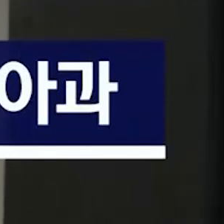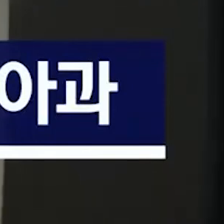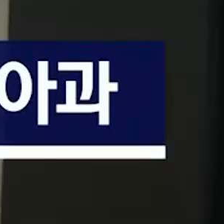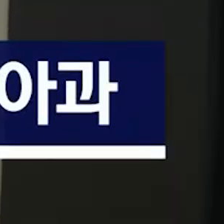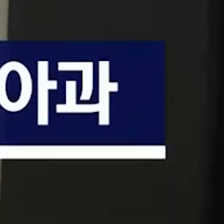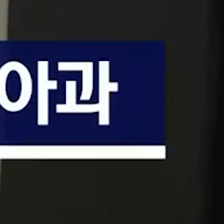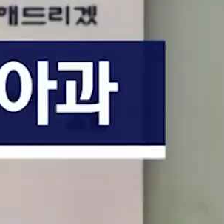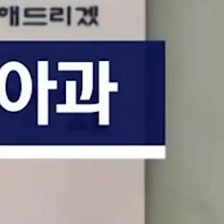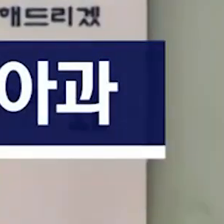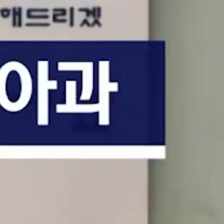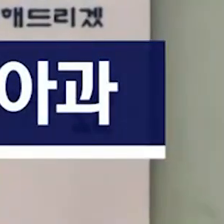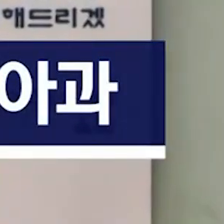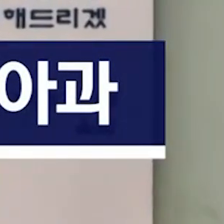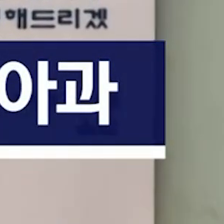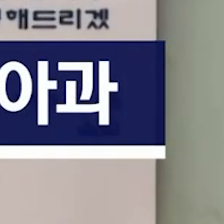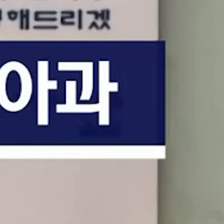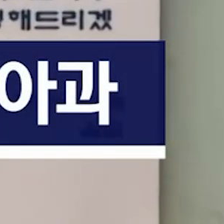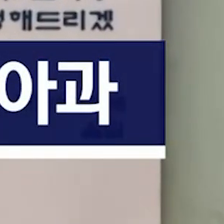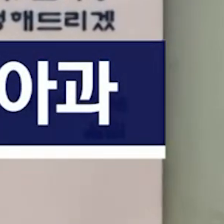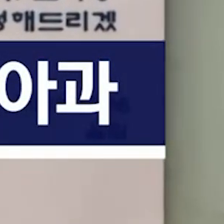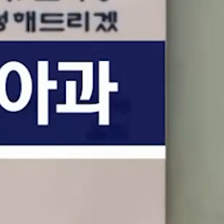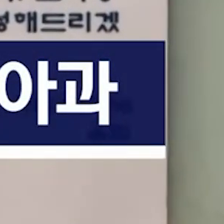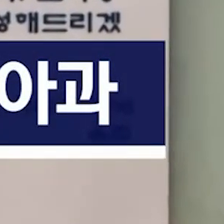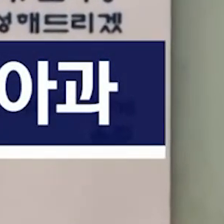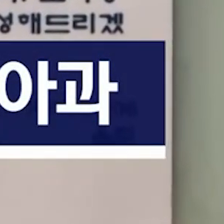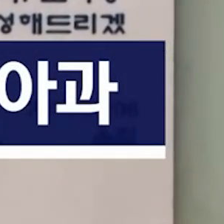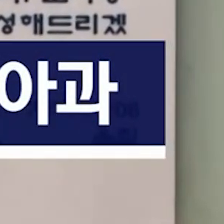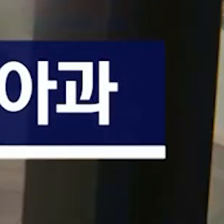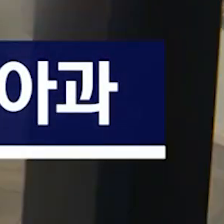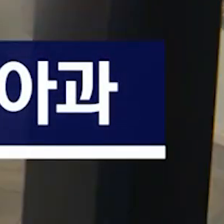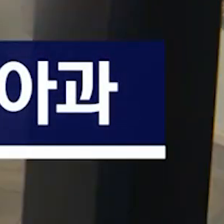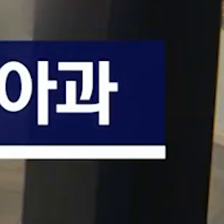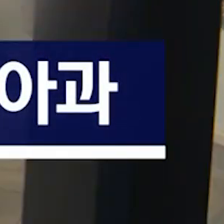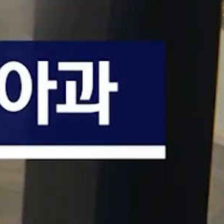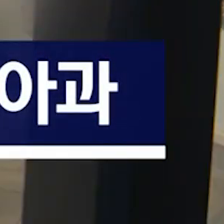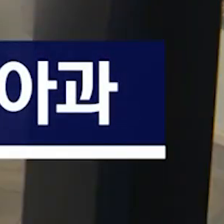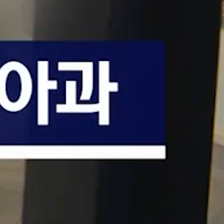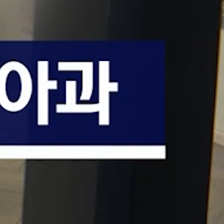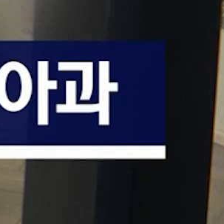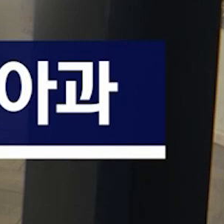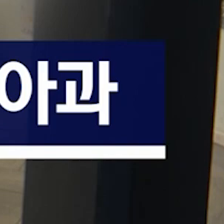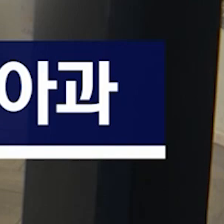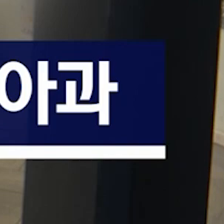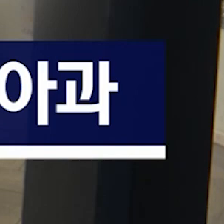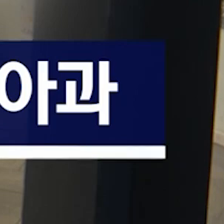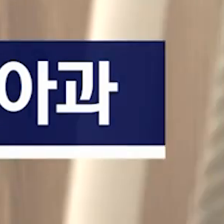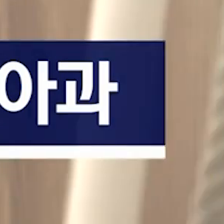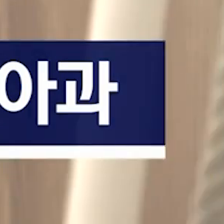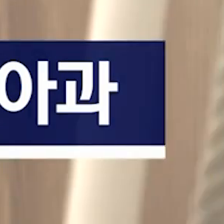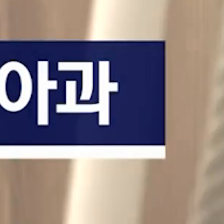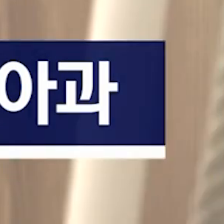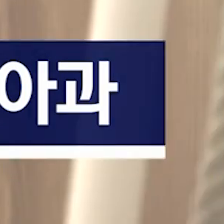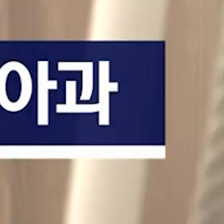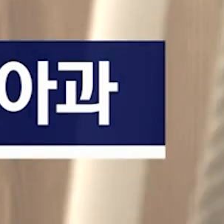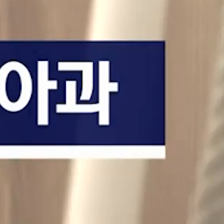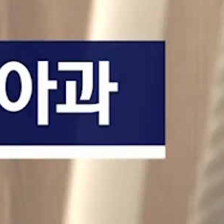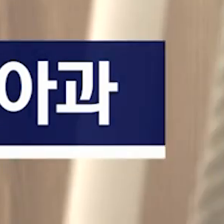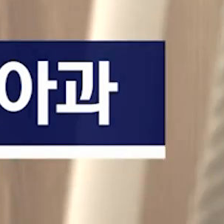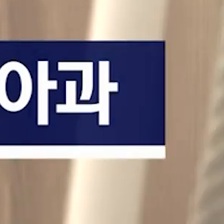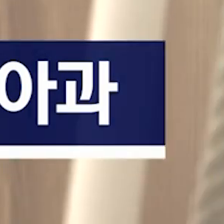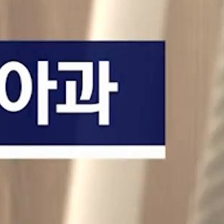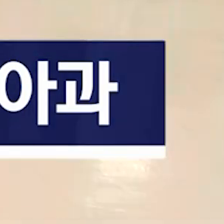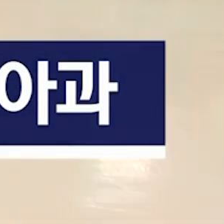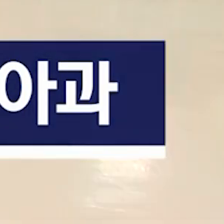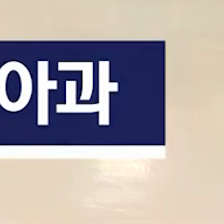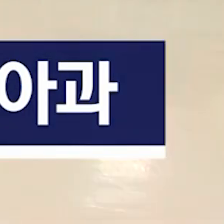광주의 한 소아과 의원이 과도한 민원을 견디지 못하고 결국 문을 닫기로 해 파장이 일고 있습니다. 열악한 환경에 놓인 소아과가